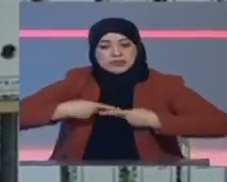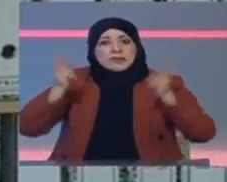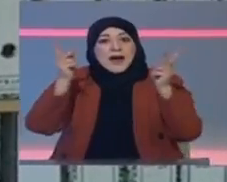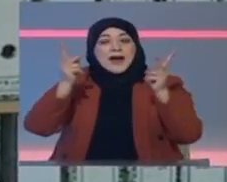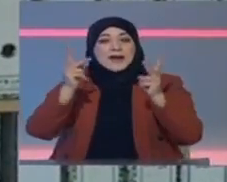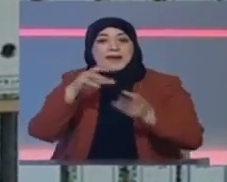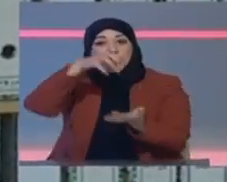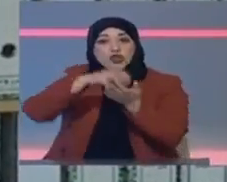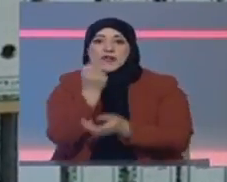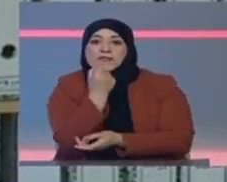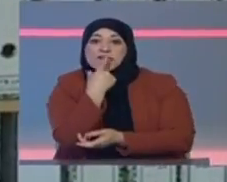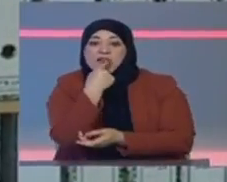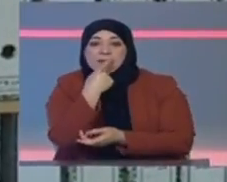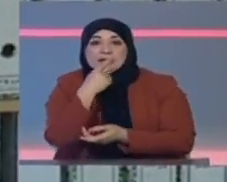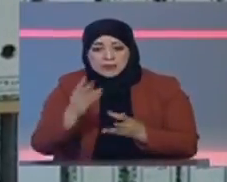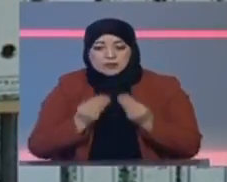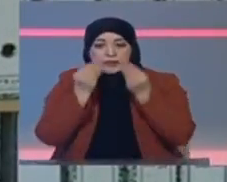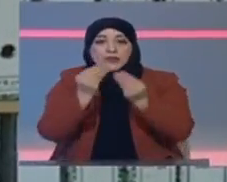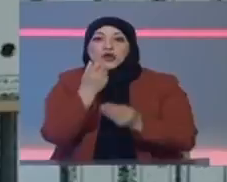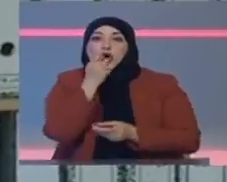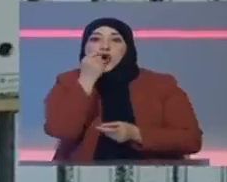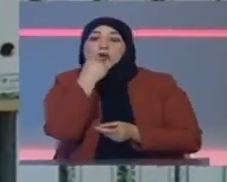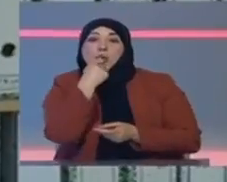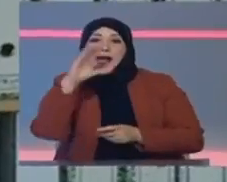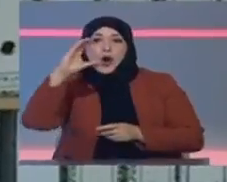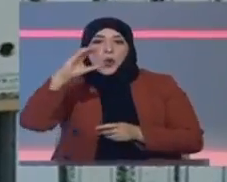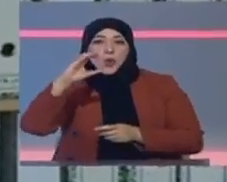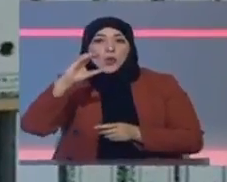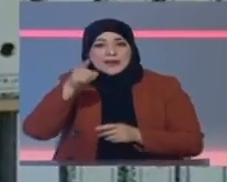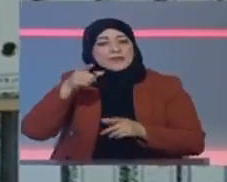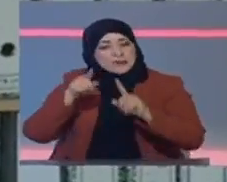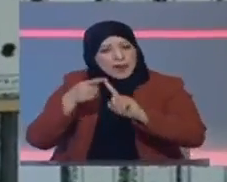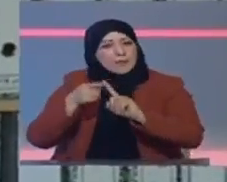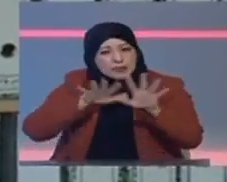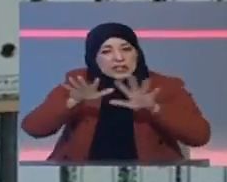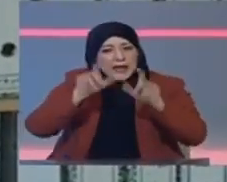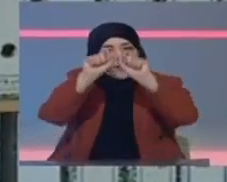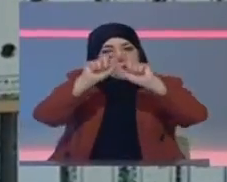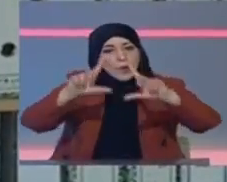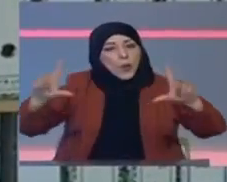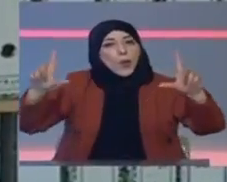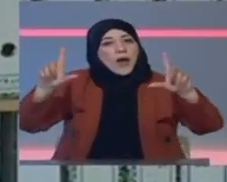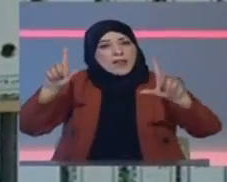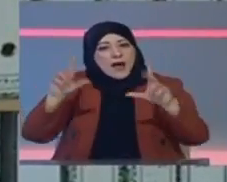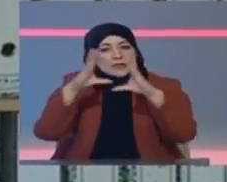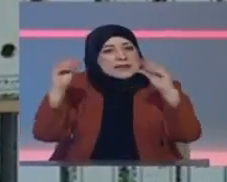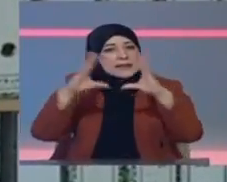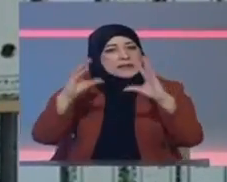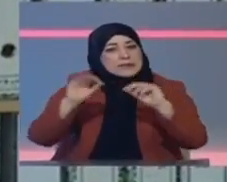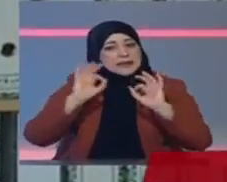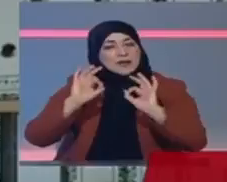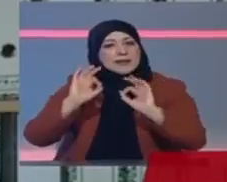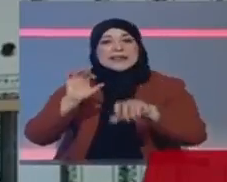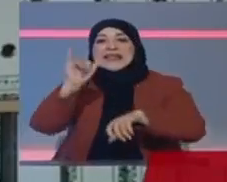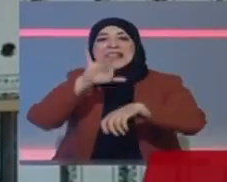السيد لا والدواء واللي خاصه دواء الكلوروكين باجراءات اه واضحه من ناحيه الوصف من قبل الاخصائيين